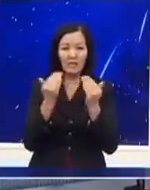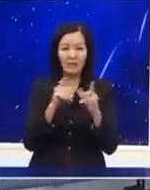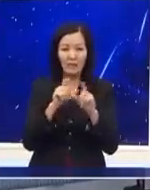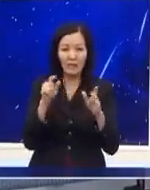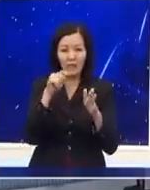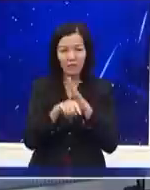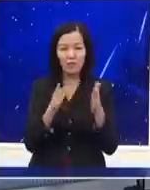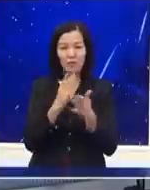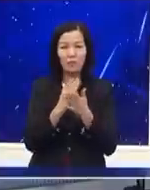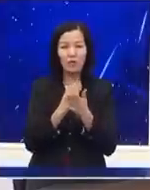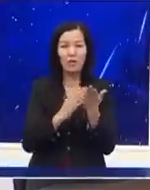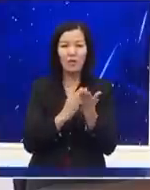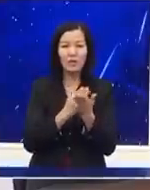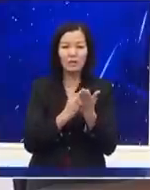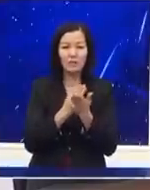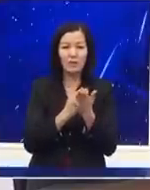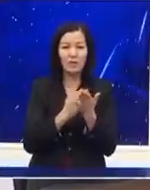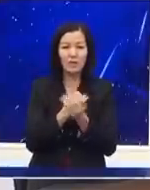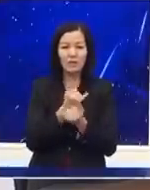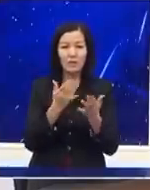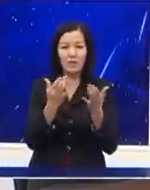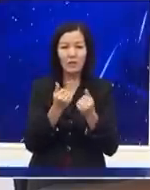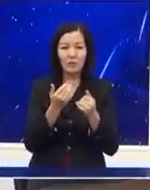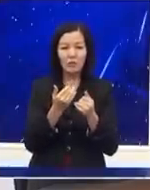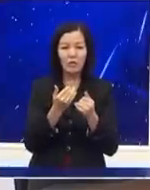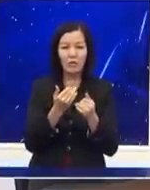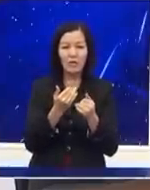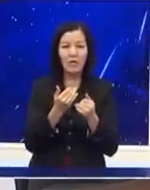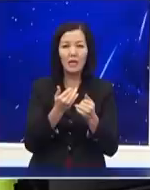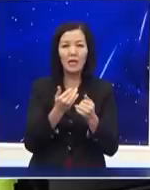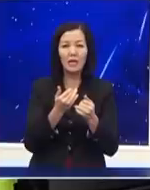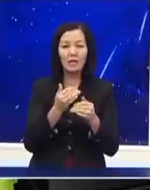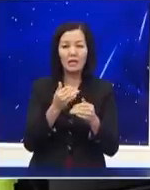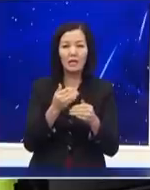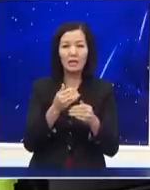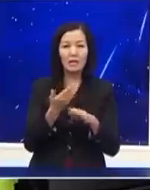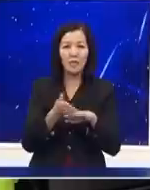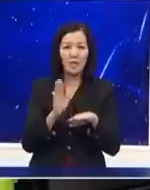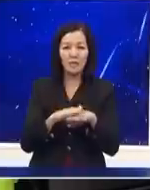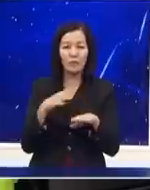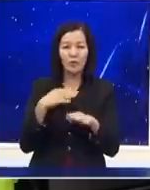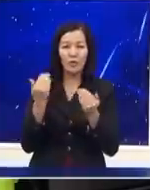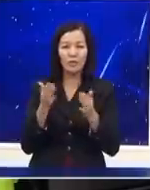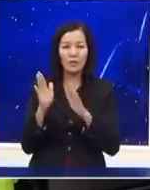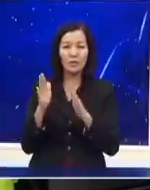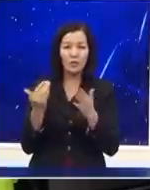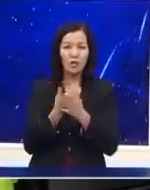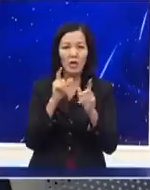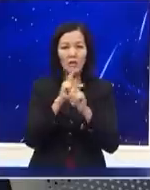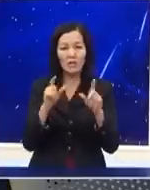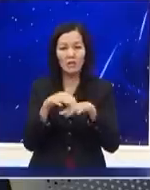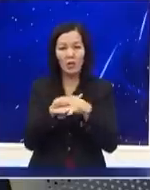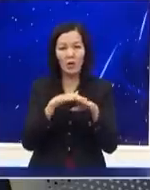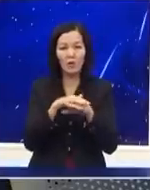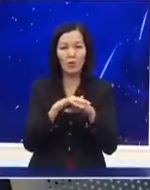орналасты. Орталық қызметкерлеріне де, қызмет алушыларға да қолайсыз болды. Енді сол қиындықтар артта қалып отыр. Жаңа нысан ауылдық